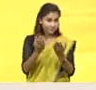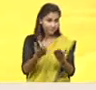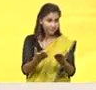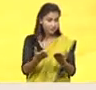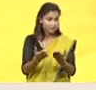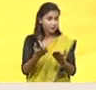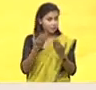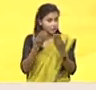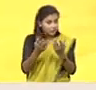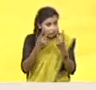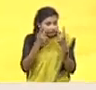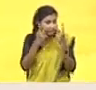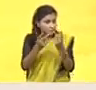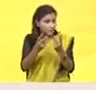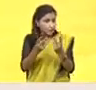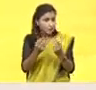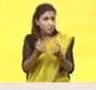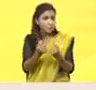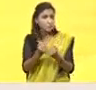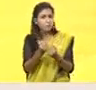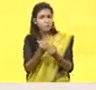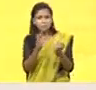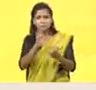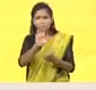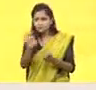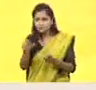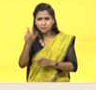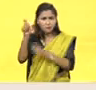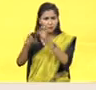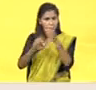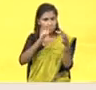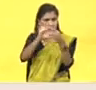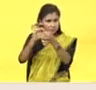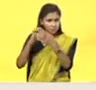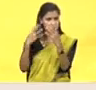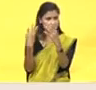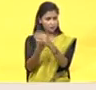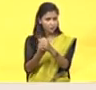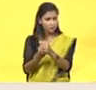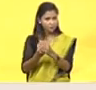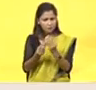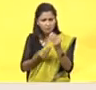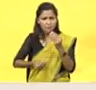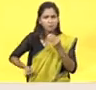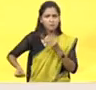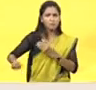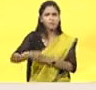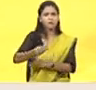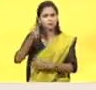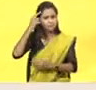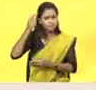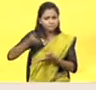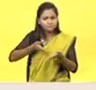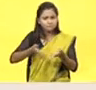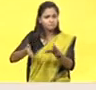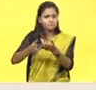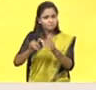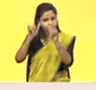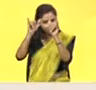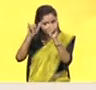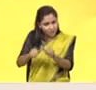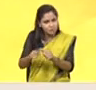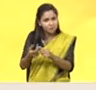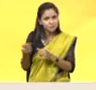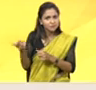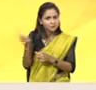इसे देखने के लिए स्थानीय लोगों के साथ ही आसपास के जिलों में रहने वाले भी यहां पहुंच